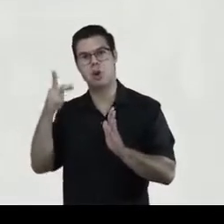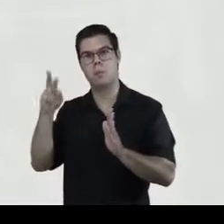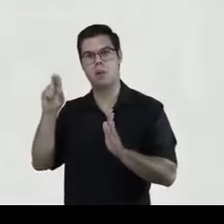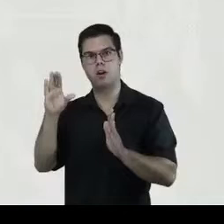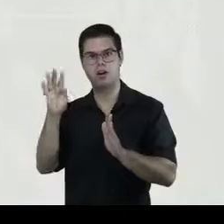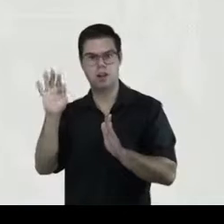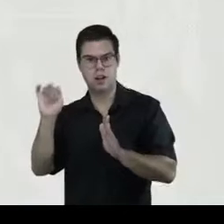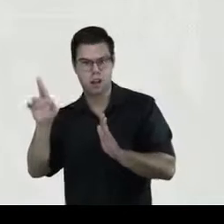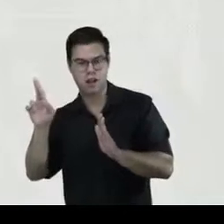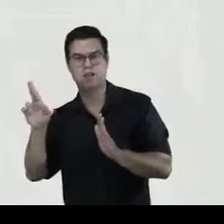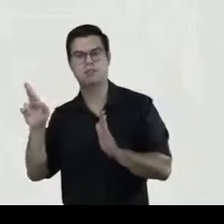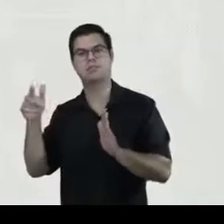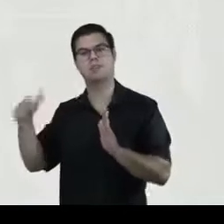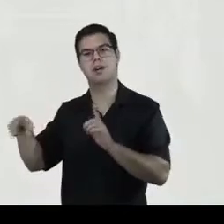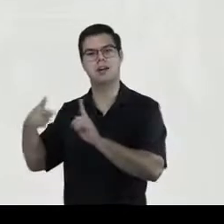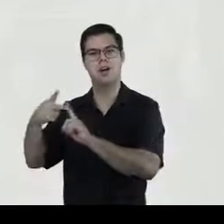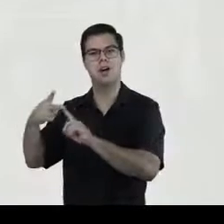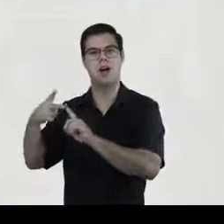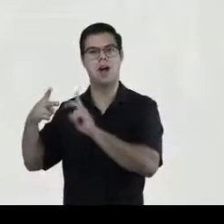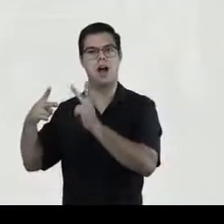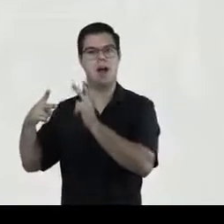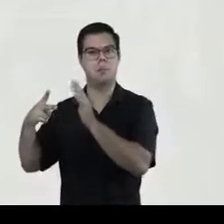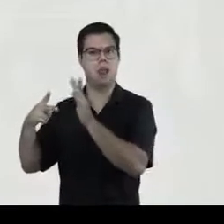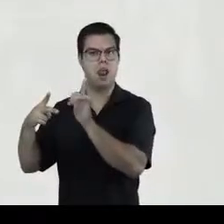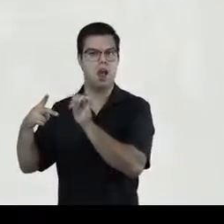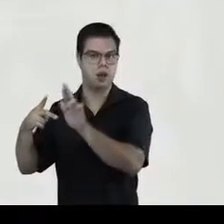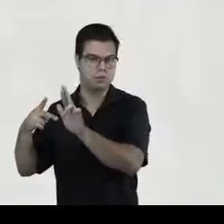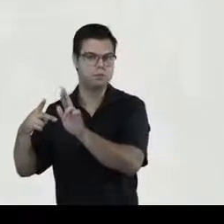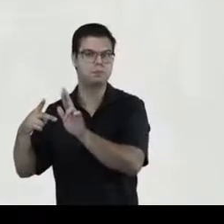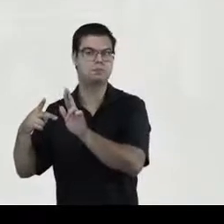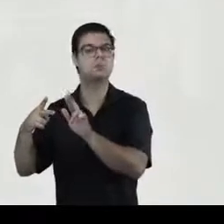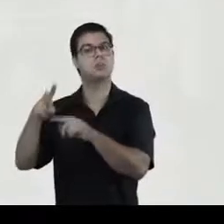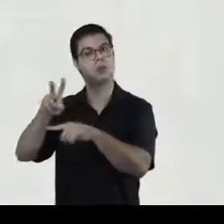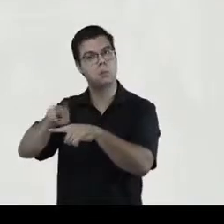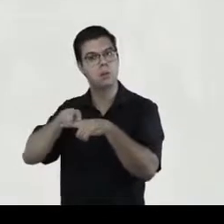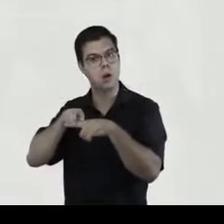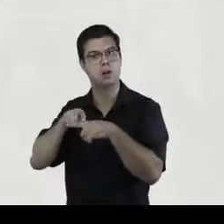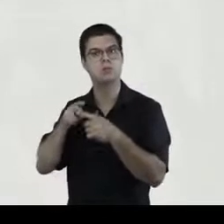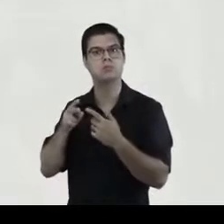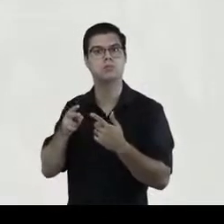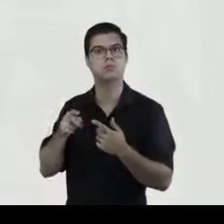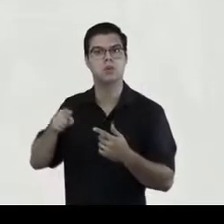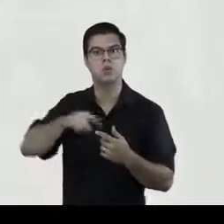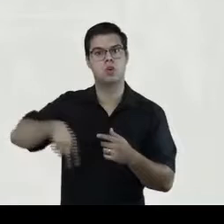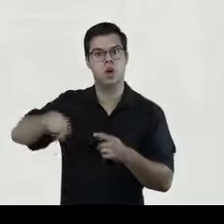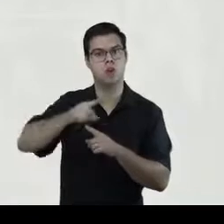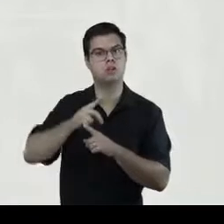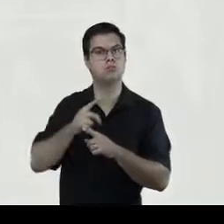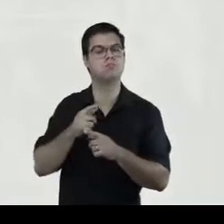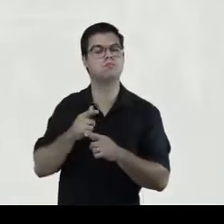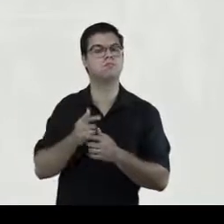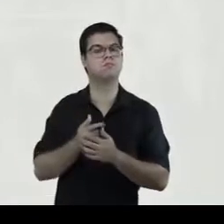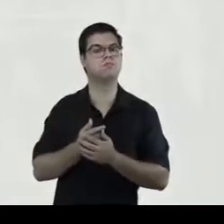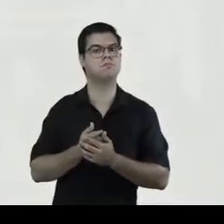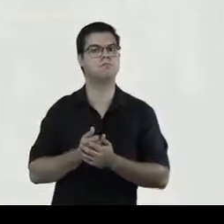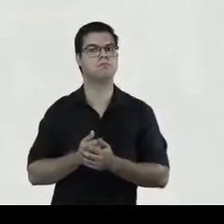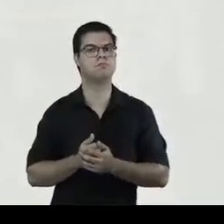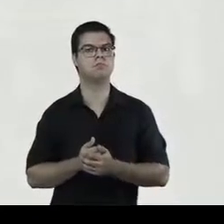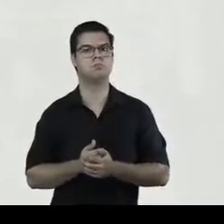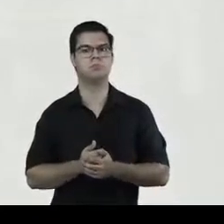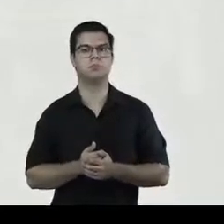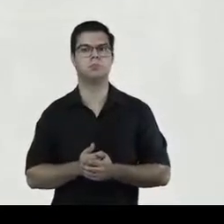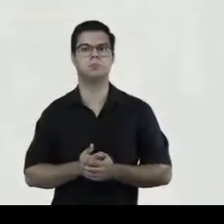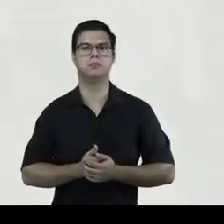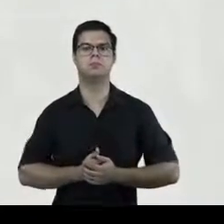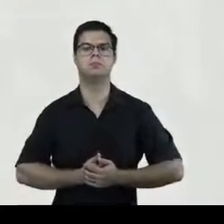Dafür sucht man für gebrochene Schriften eine von sehr vielen M-Formen. Ich habe